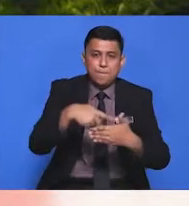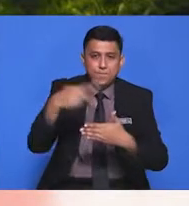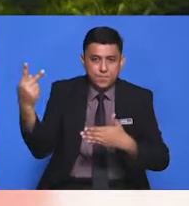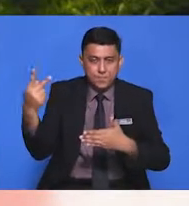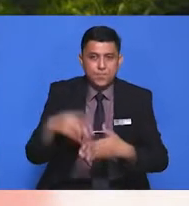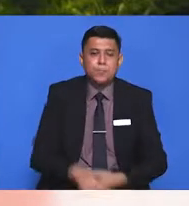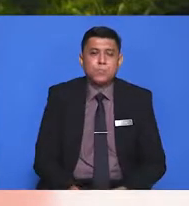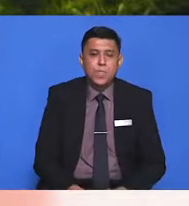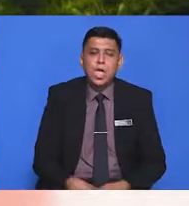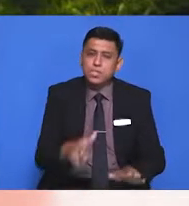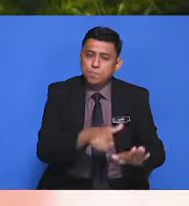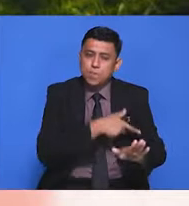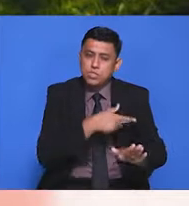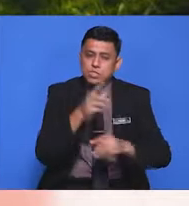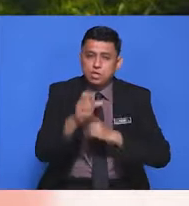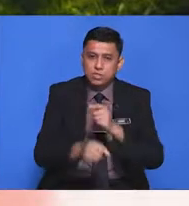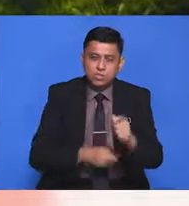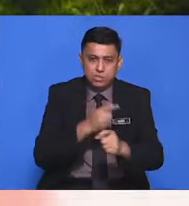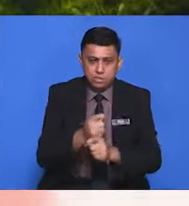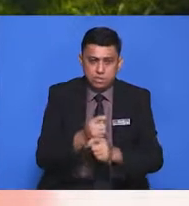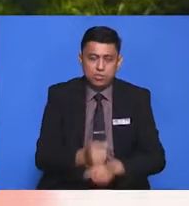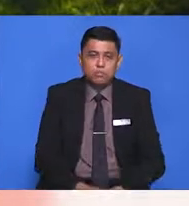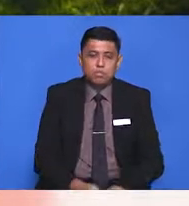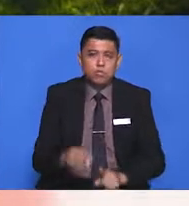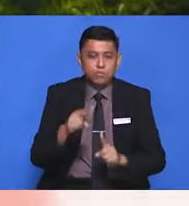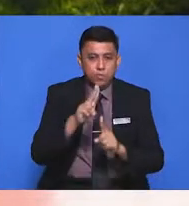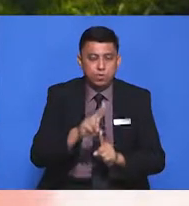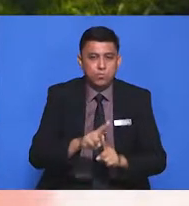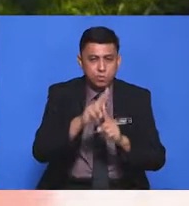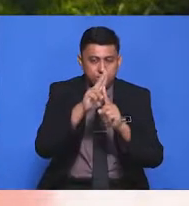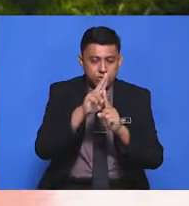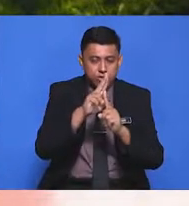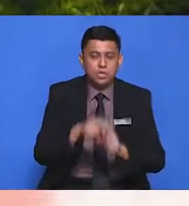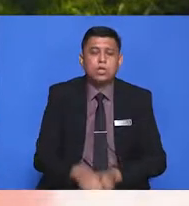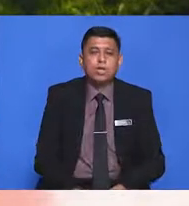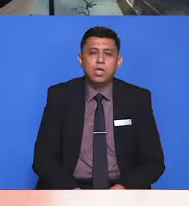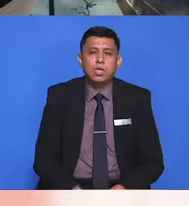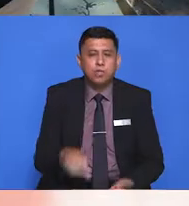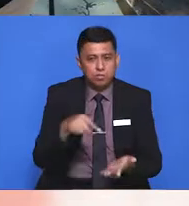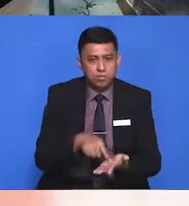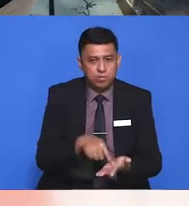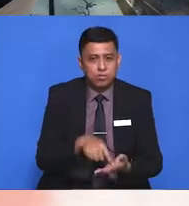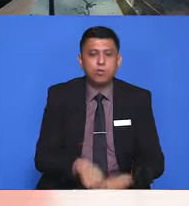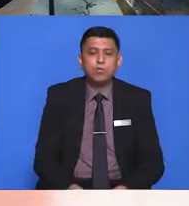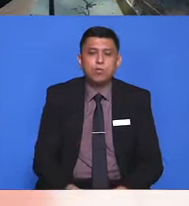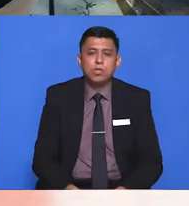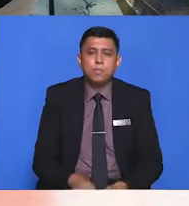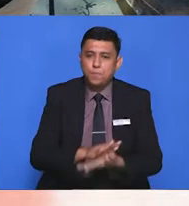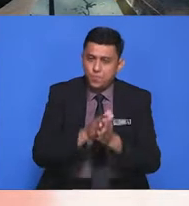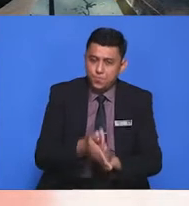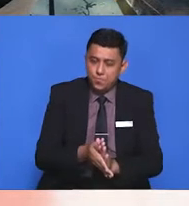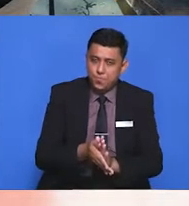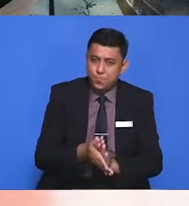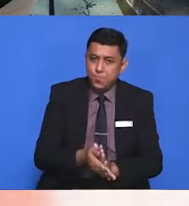pertanian sepanjang tahun. Keunikan bentuk muka bumi Kemboja ini, iaitu Tolsep, telah menjadi